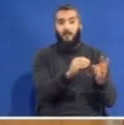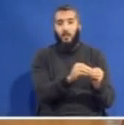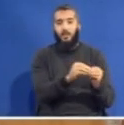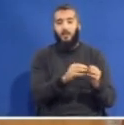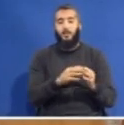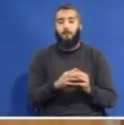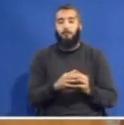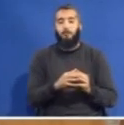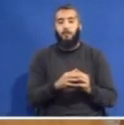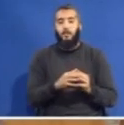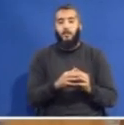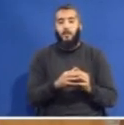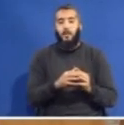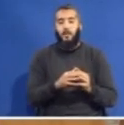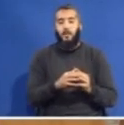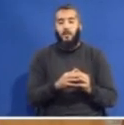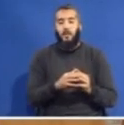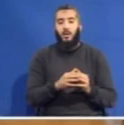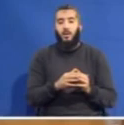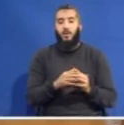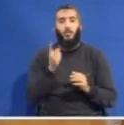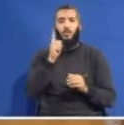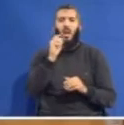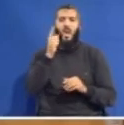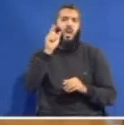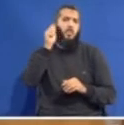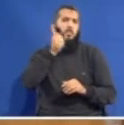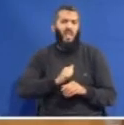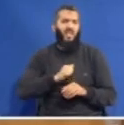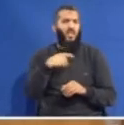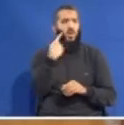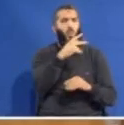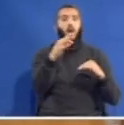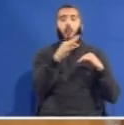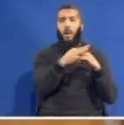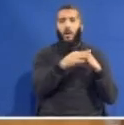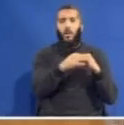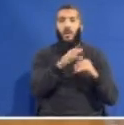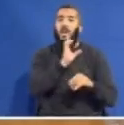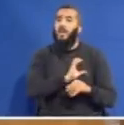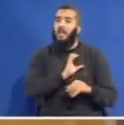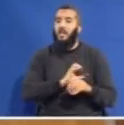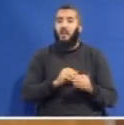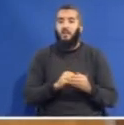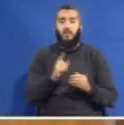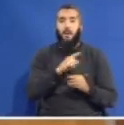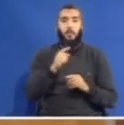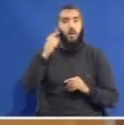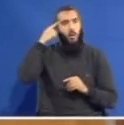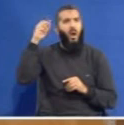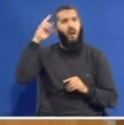ترضيه، التي لا تجرحه، لا يرفضها، لا يقرأ لها حساب وألف